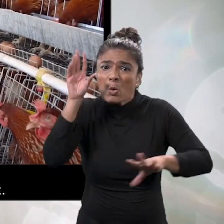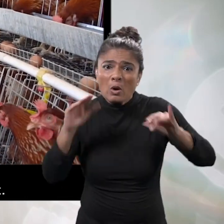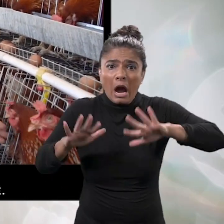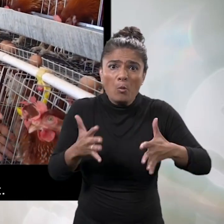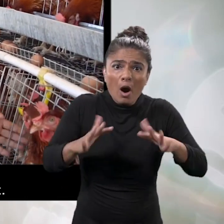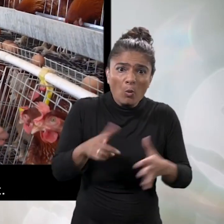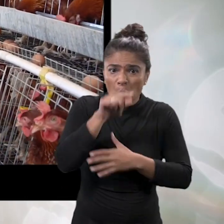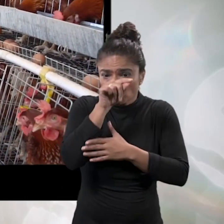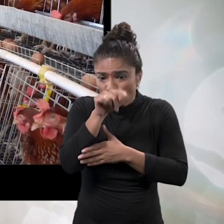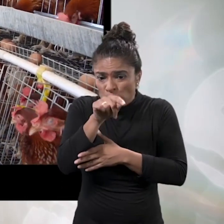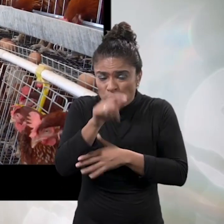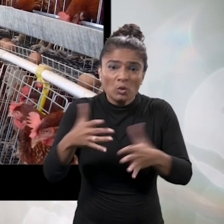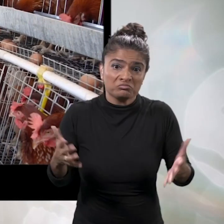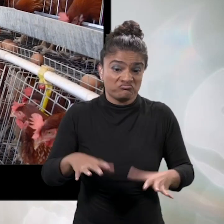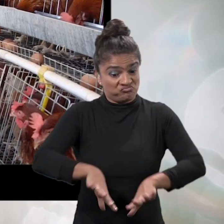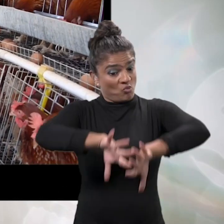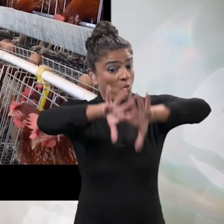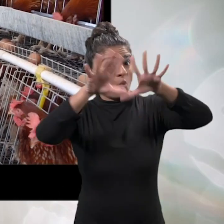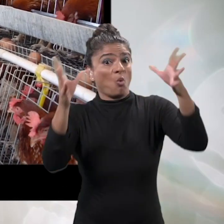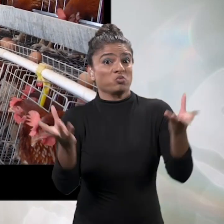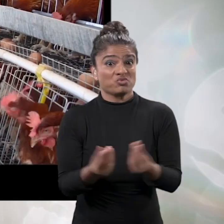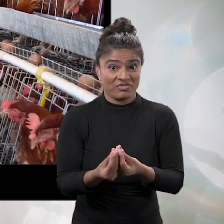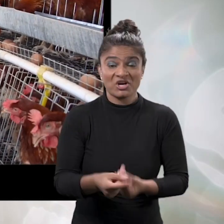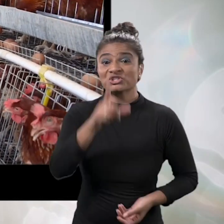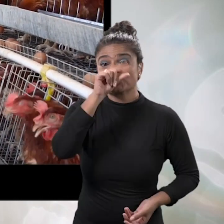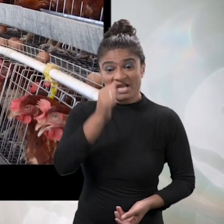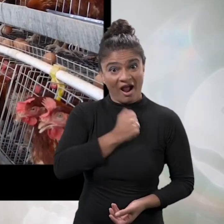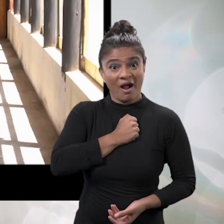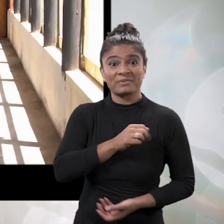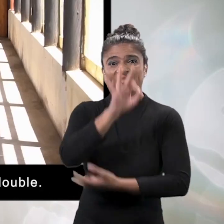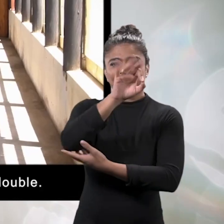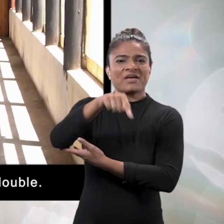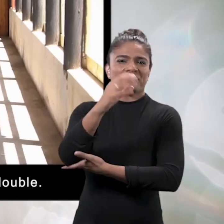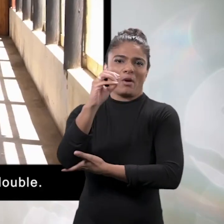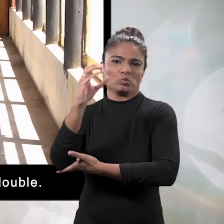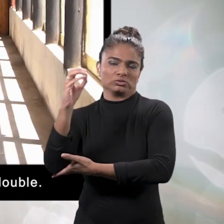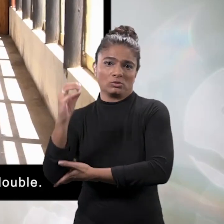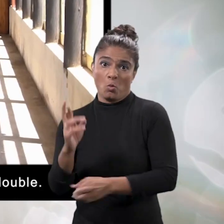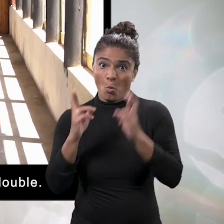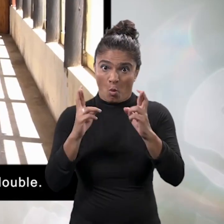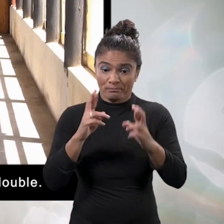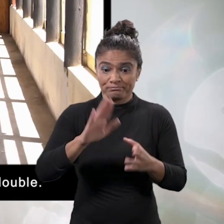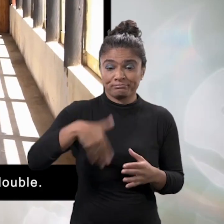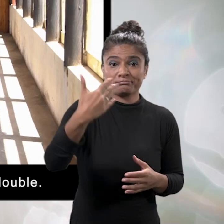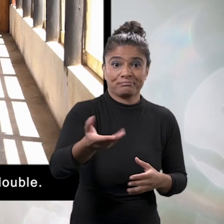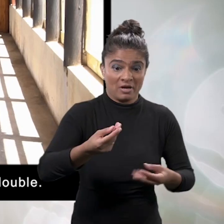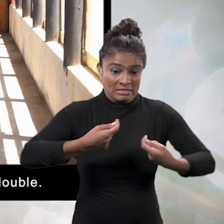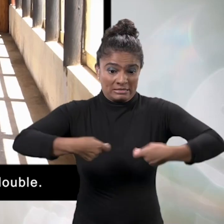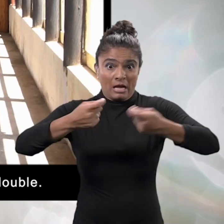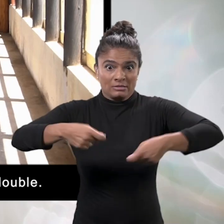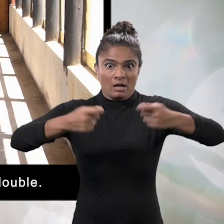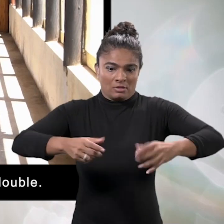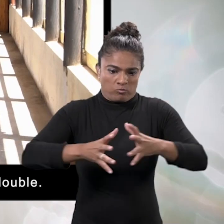safunda environment. So sezizonke-ke zu-3,000 and nokusinika-ke ithemba lokuthi as